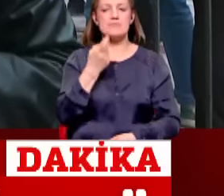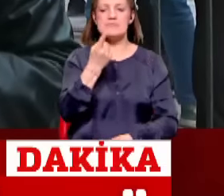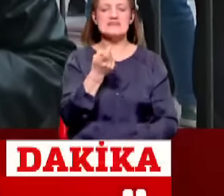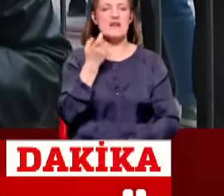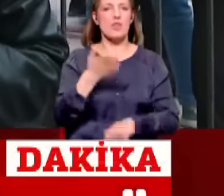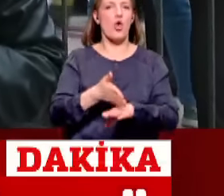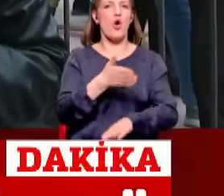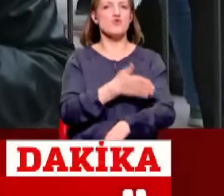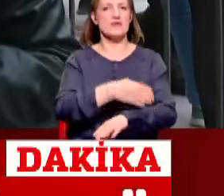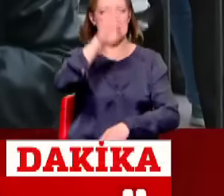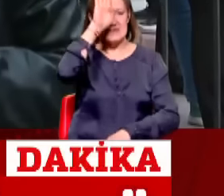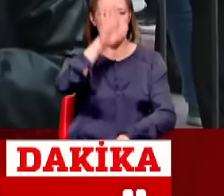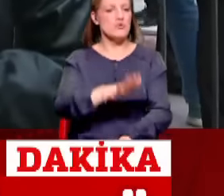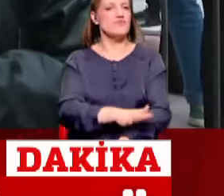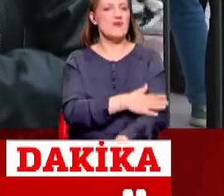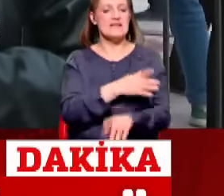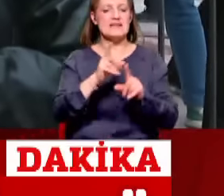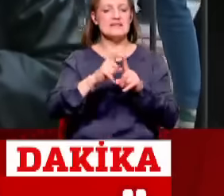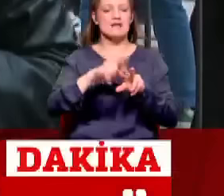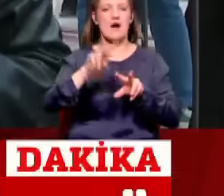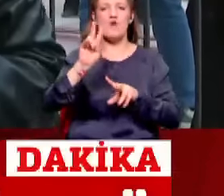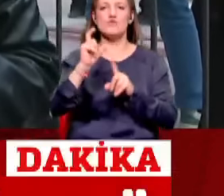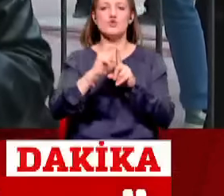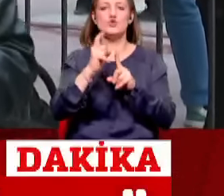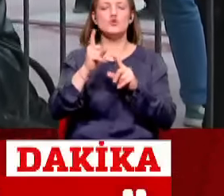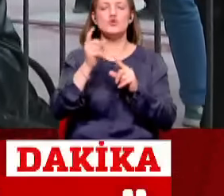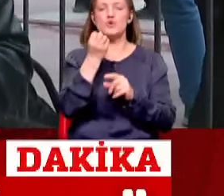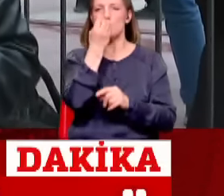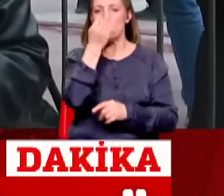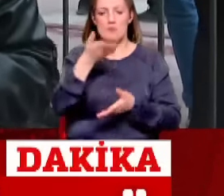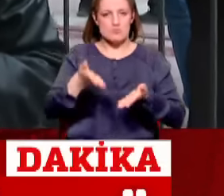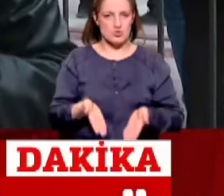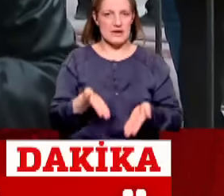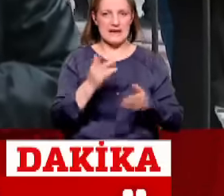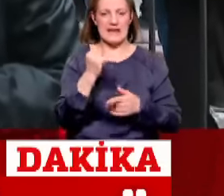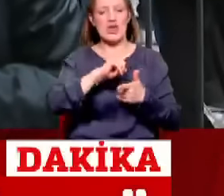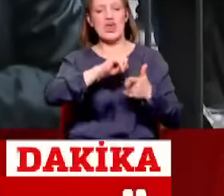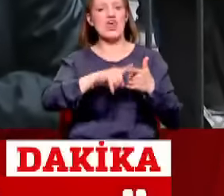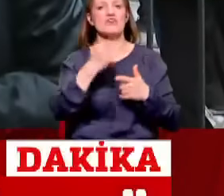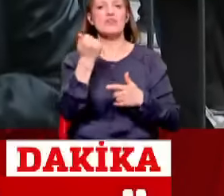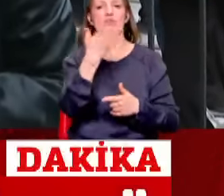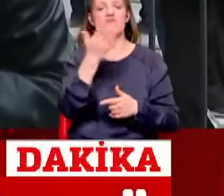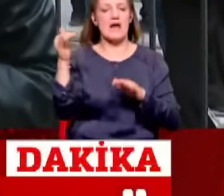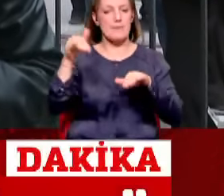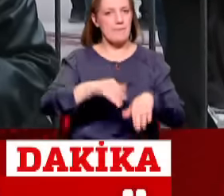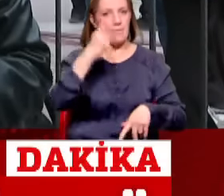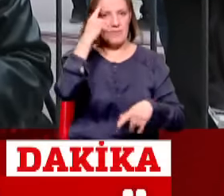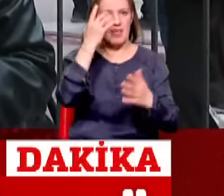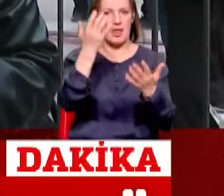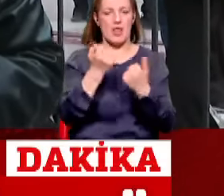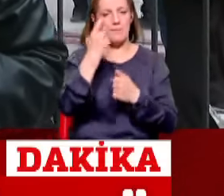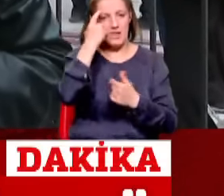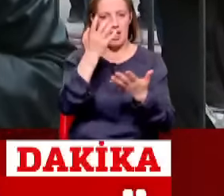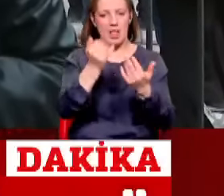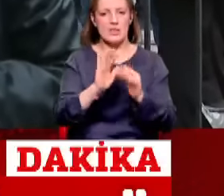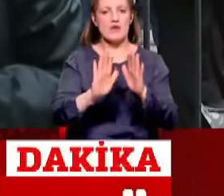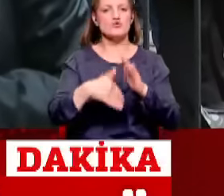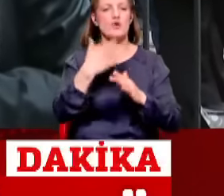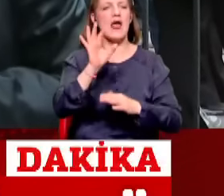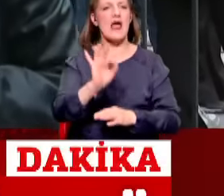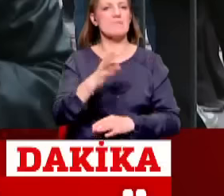saat önce İstanbul Valisi Davut Gül buradaydı. İkinci kez olay yerine geldi, bilgi aldı. Hemen bilgi aldıktan sonra